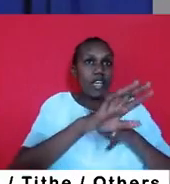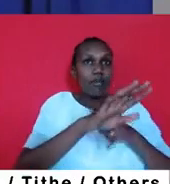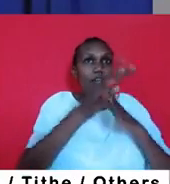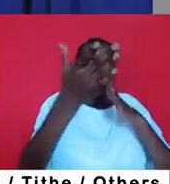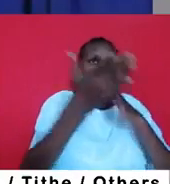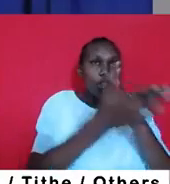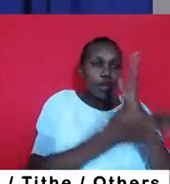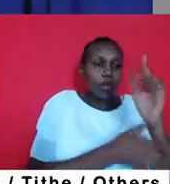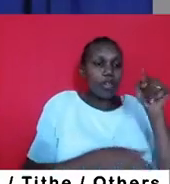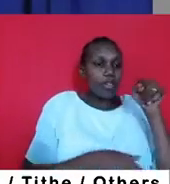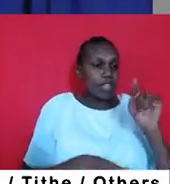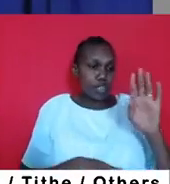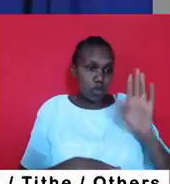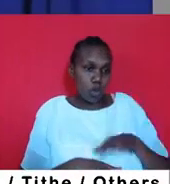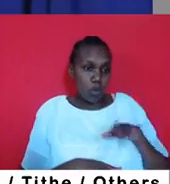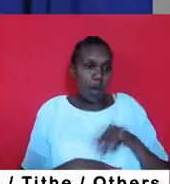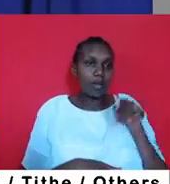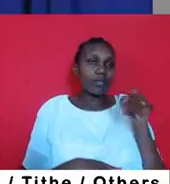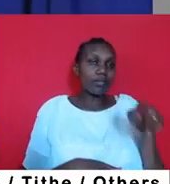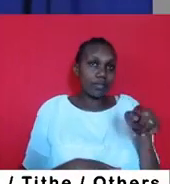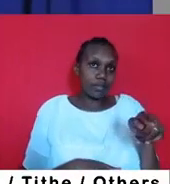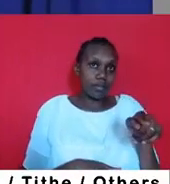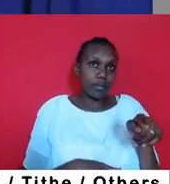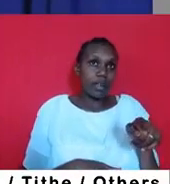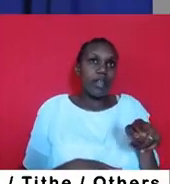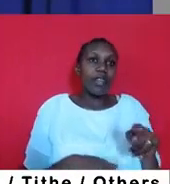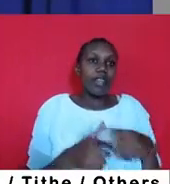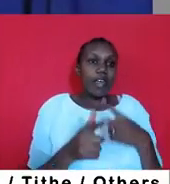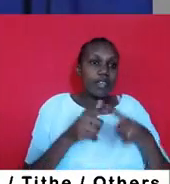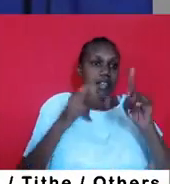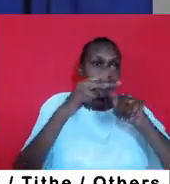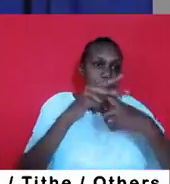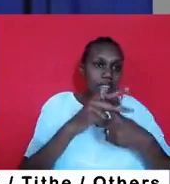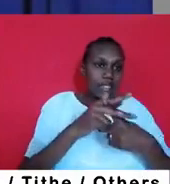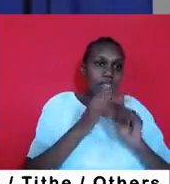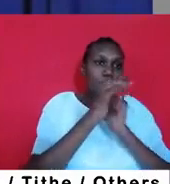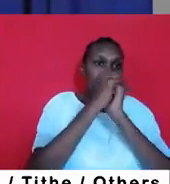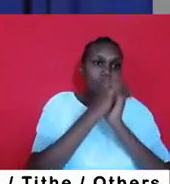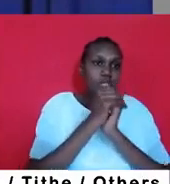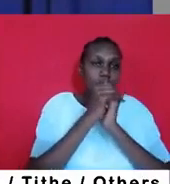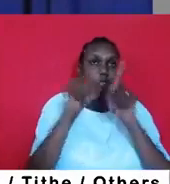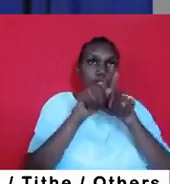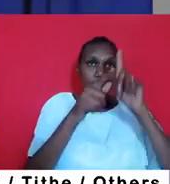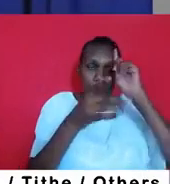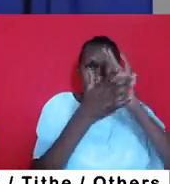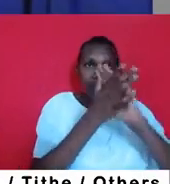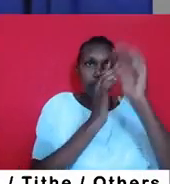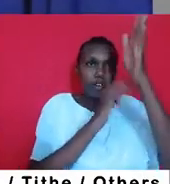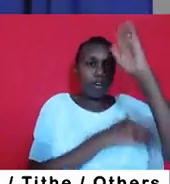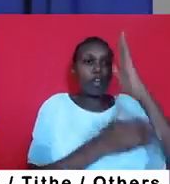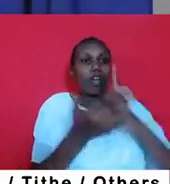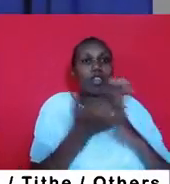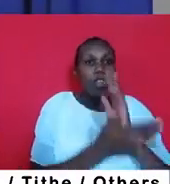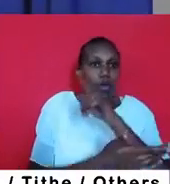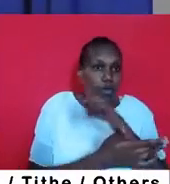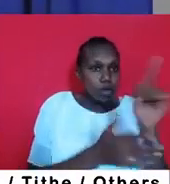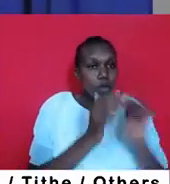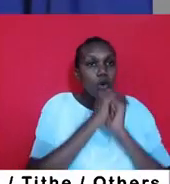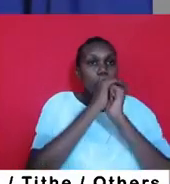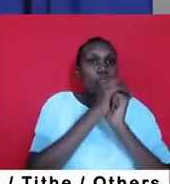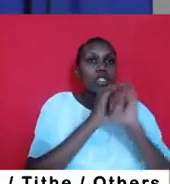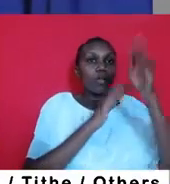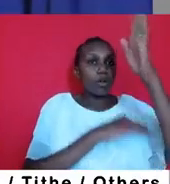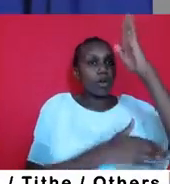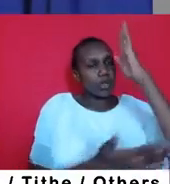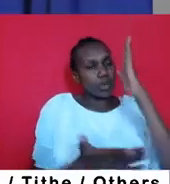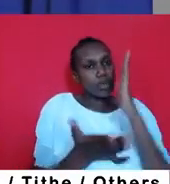kupitia huyu mwanamke Msamaria wakaweza kumwamini. Kupitia wewe kuabudu Mungu kwa